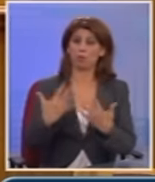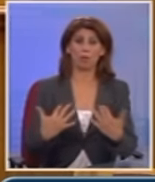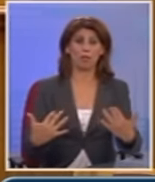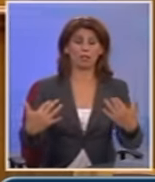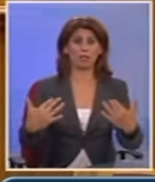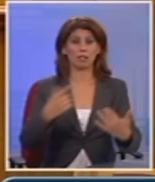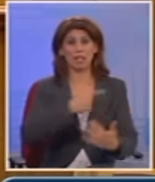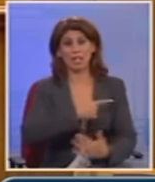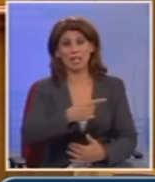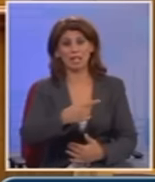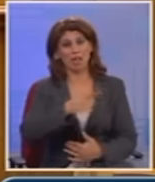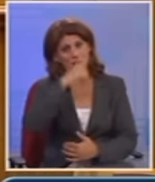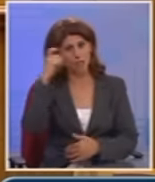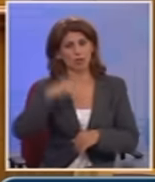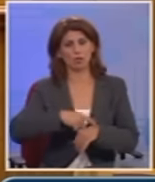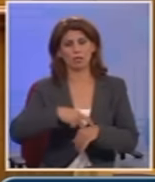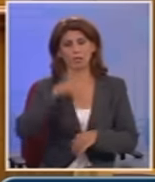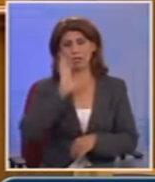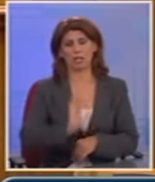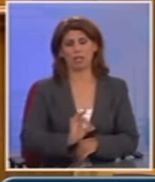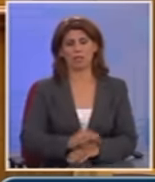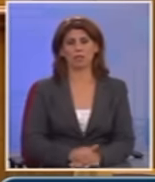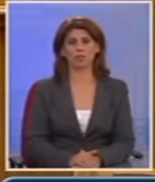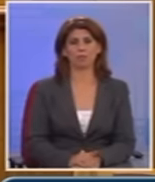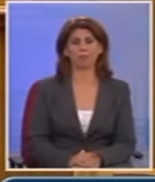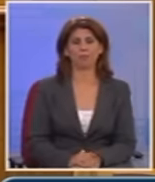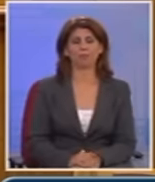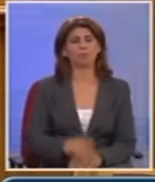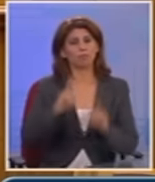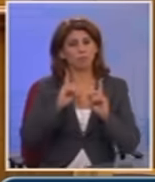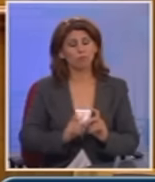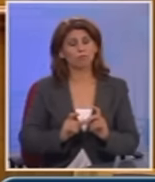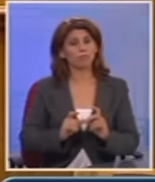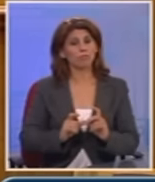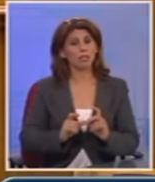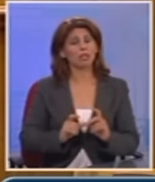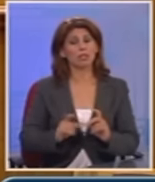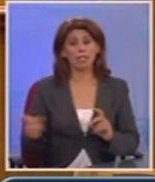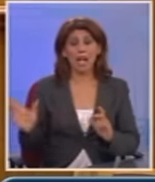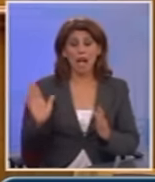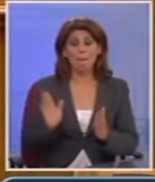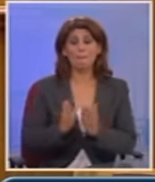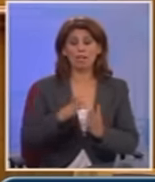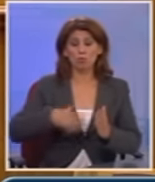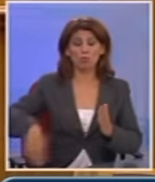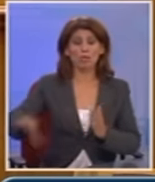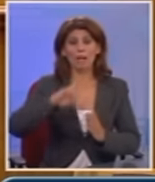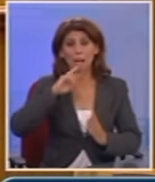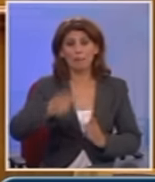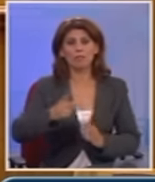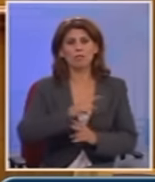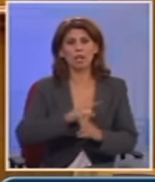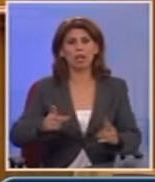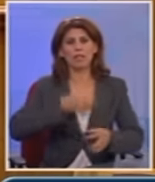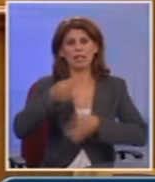για σας η δύσκολη ώρα της αλήθειας. Οφείλετε στον ελληνικό λαό απαντήσεις και